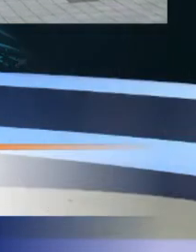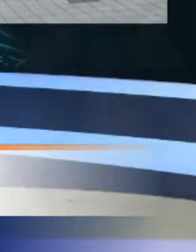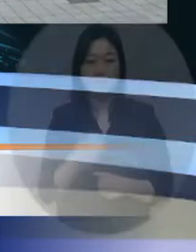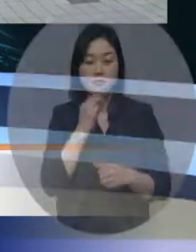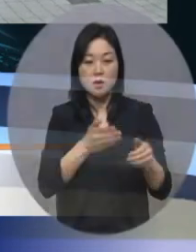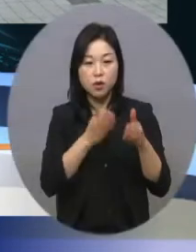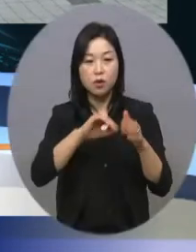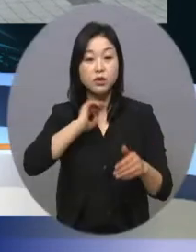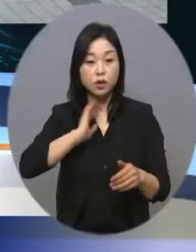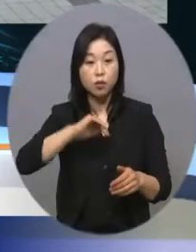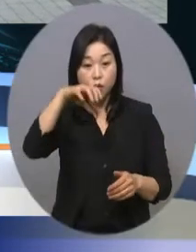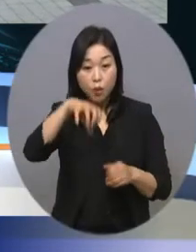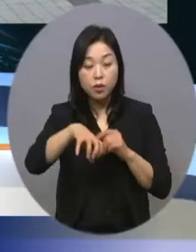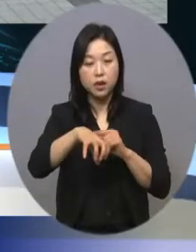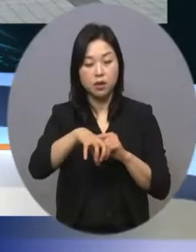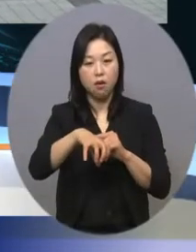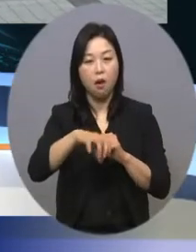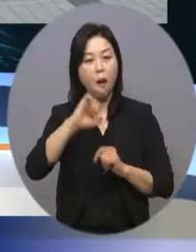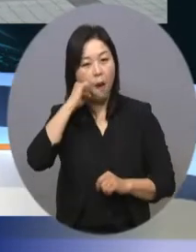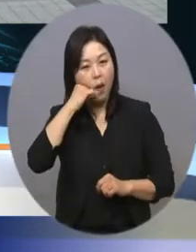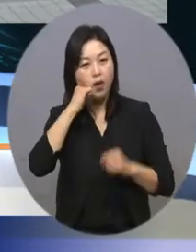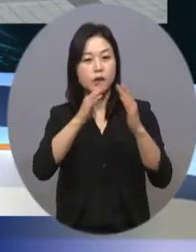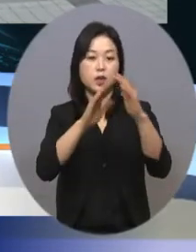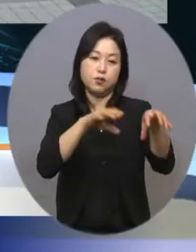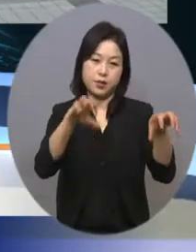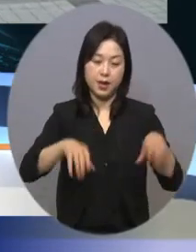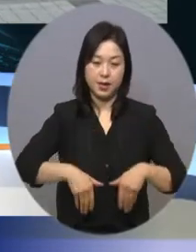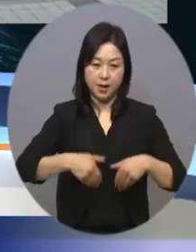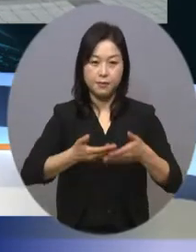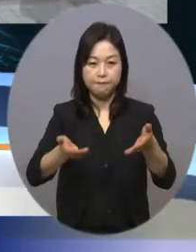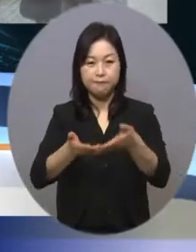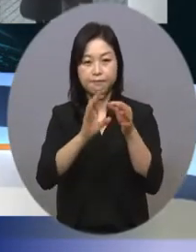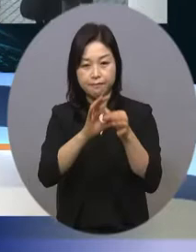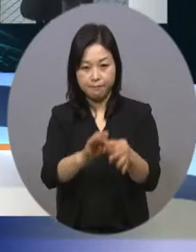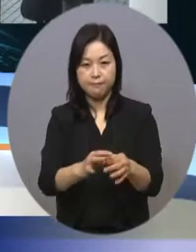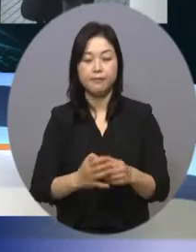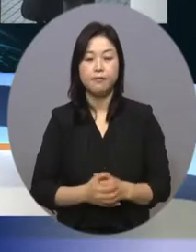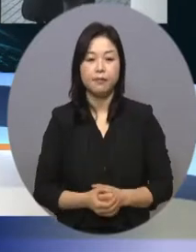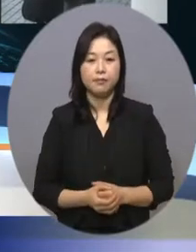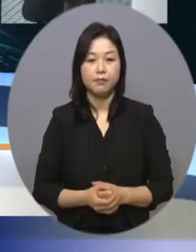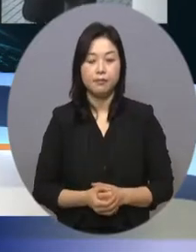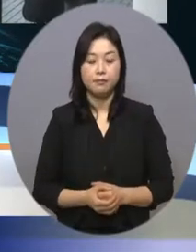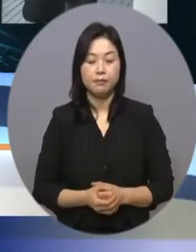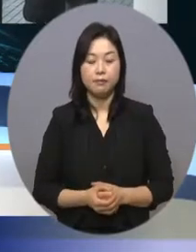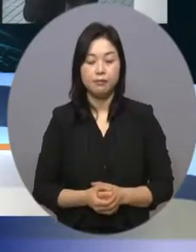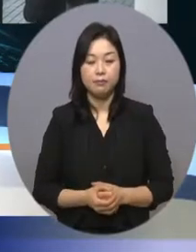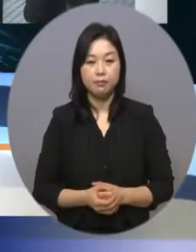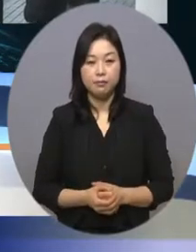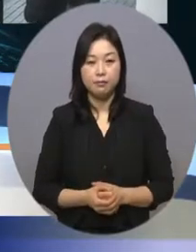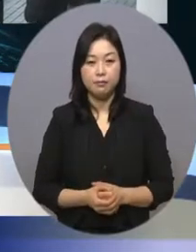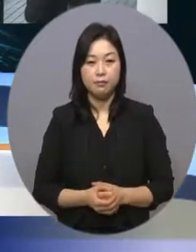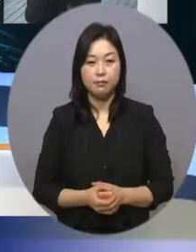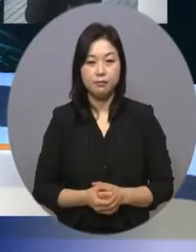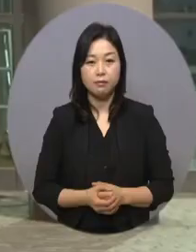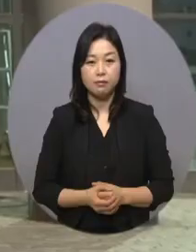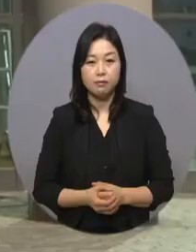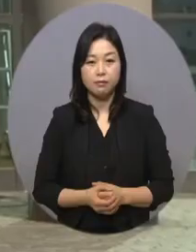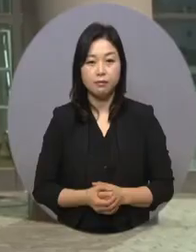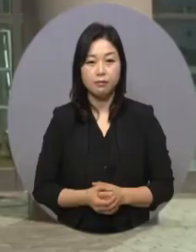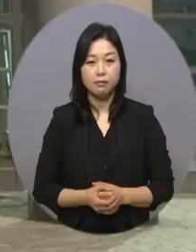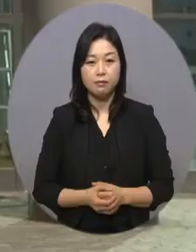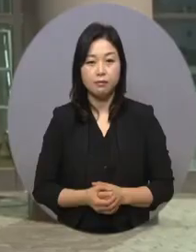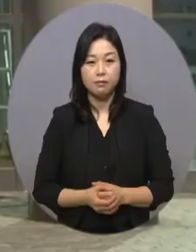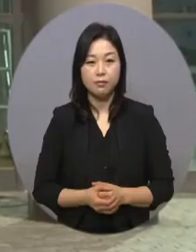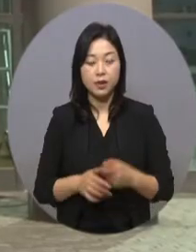경기도 의정부에서도 주변의 어려운 이웃에 대한 따뜻한 나눔이 이어졌습니다. 정우선 기자가 보도합니다.